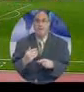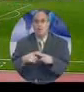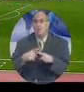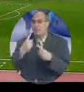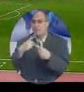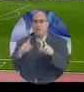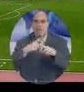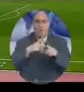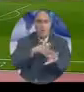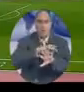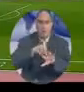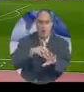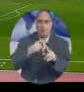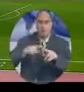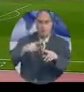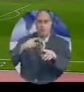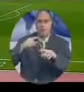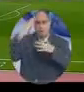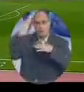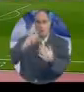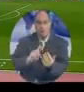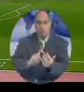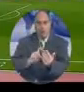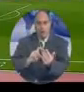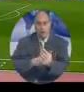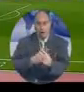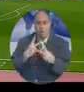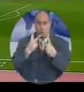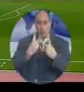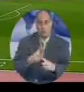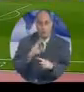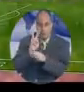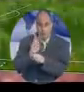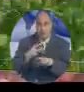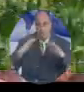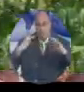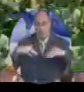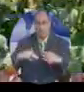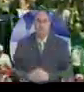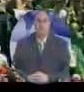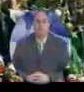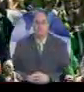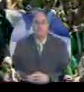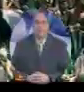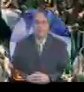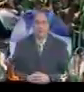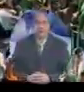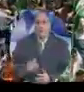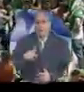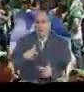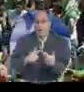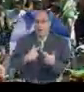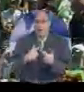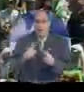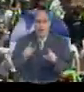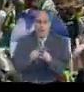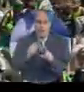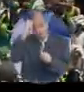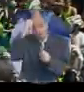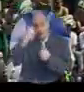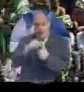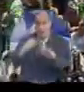وحتى من خارج الوطن، أجواء استثنائية قلت، وروح أم درمان عادت إلى